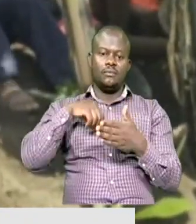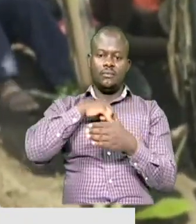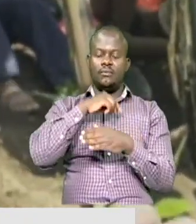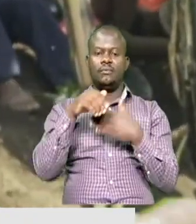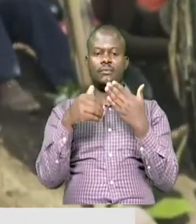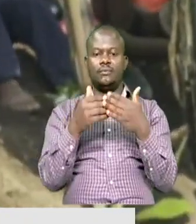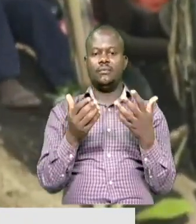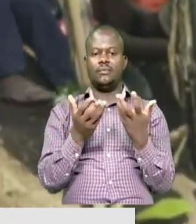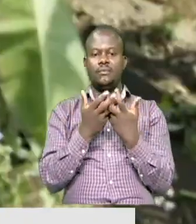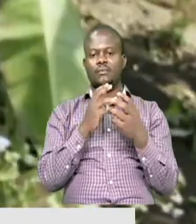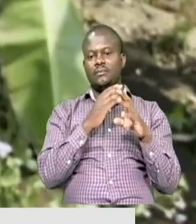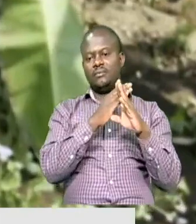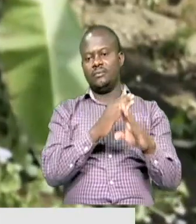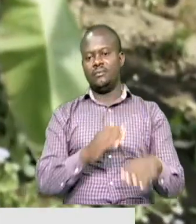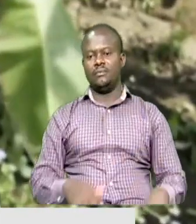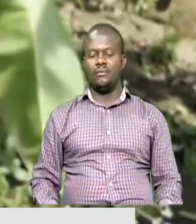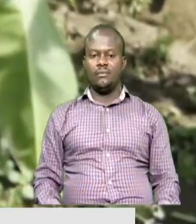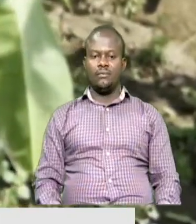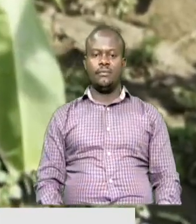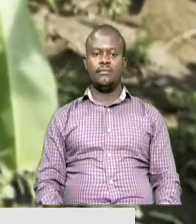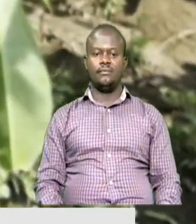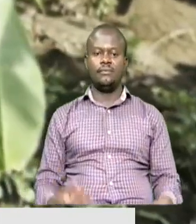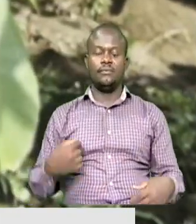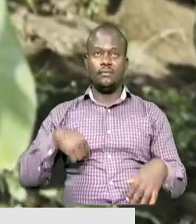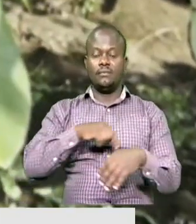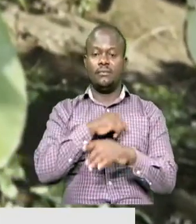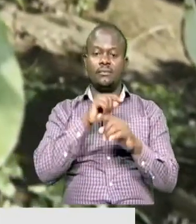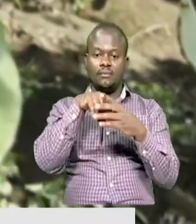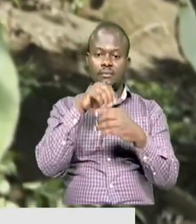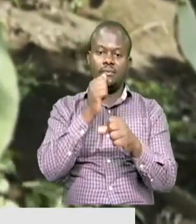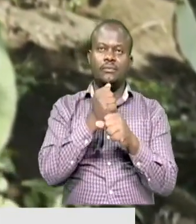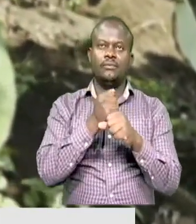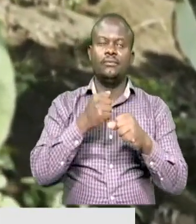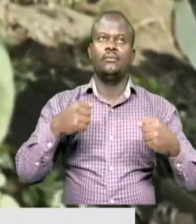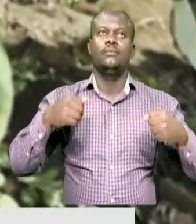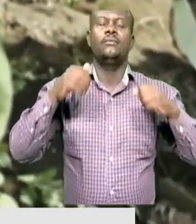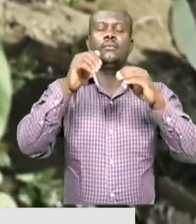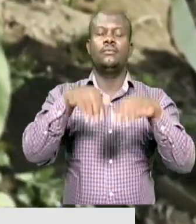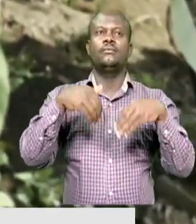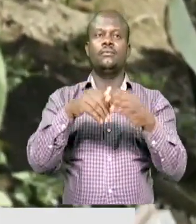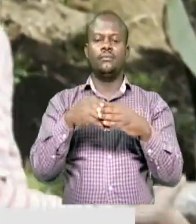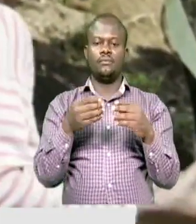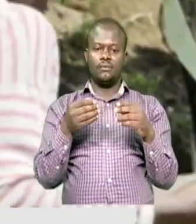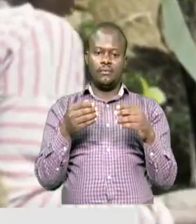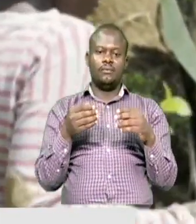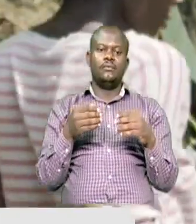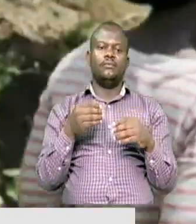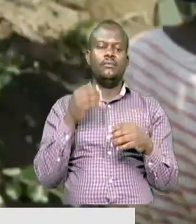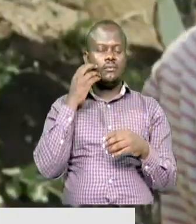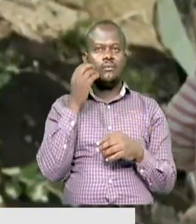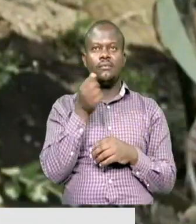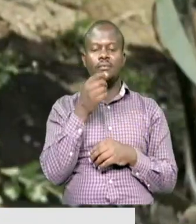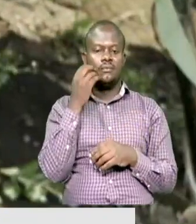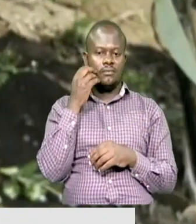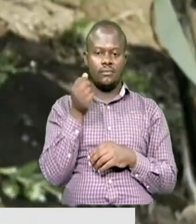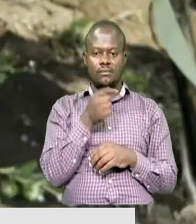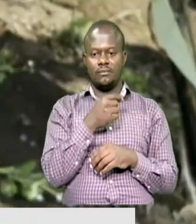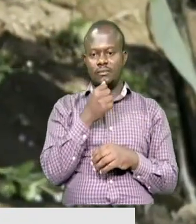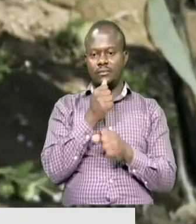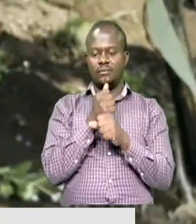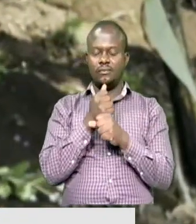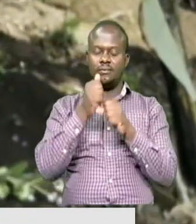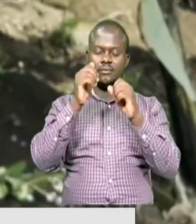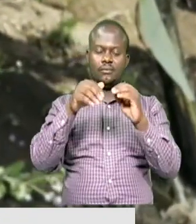no gukumira ibiza. Turi hano twaje gukora umuganda ngaruka kwezi, twaje gukora umuganda mu musozi wa